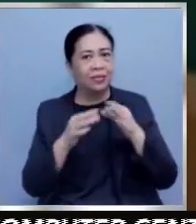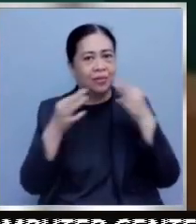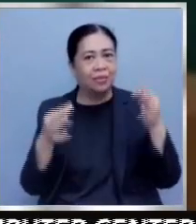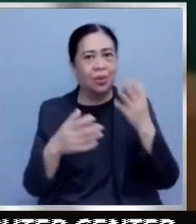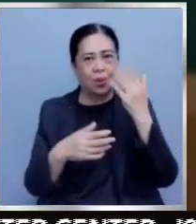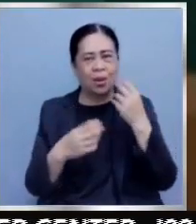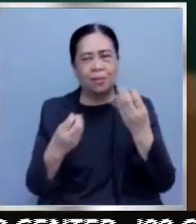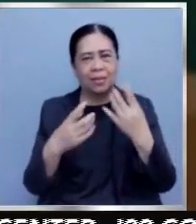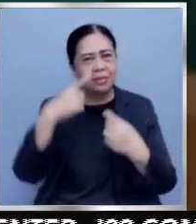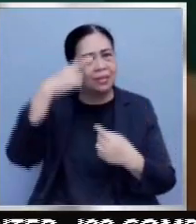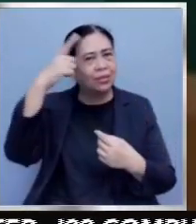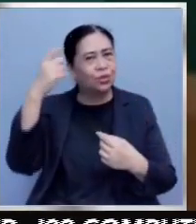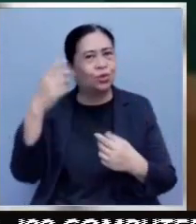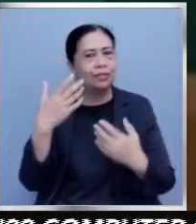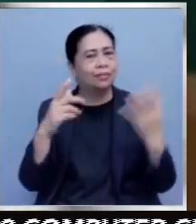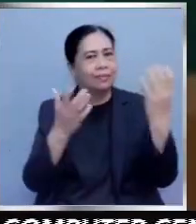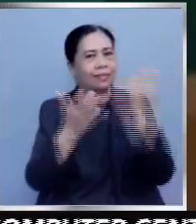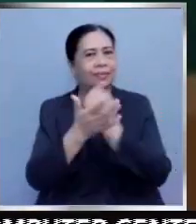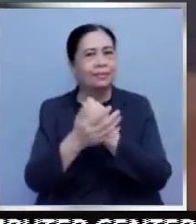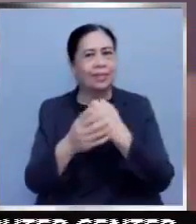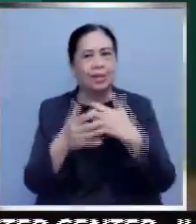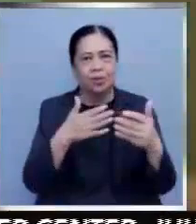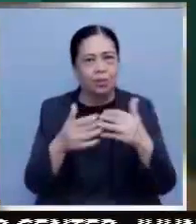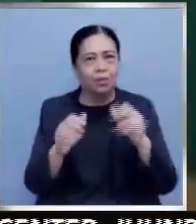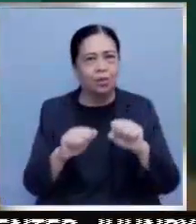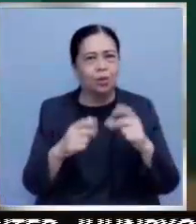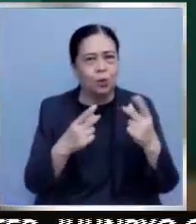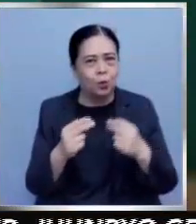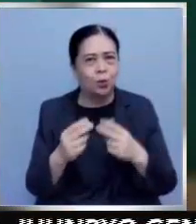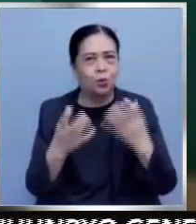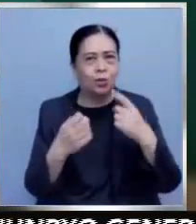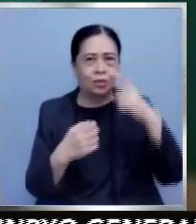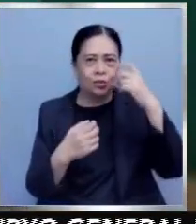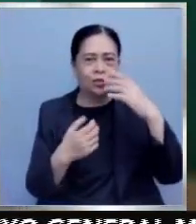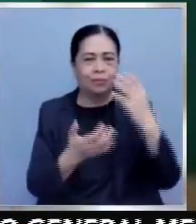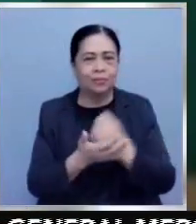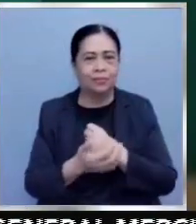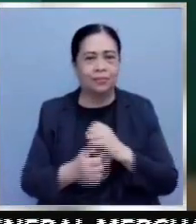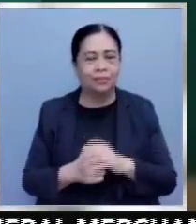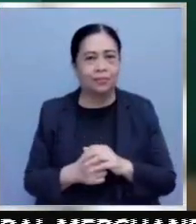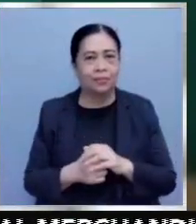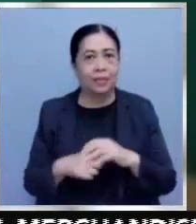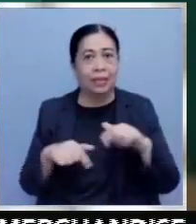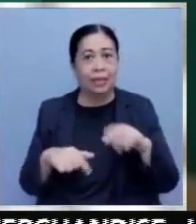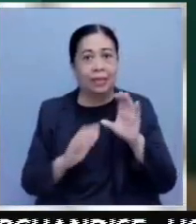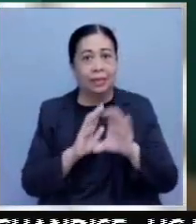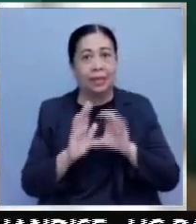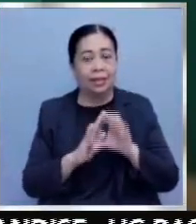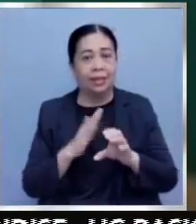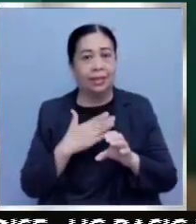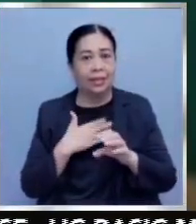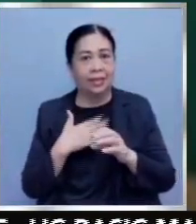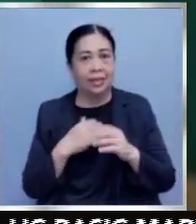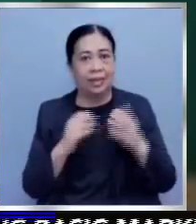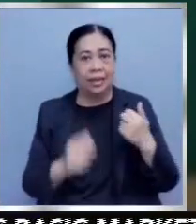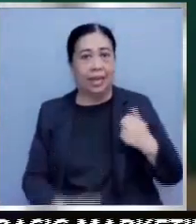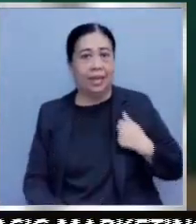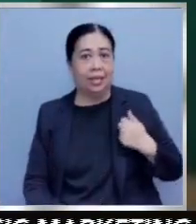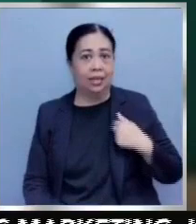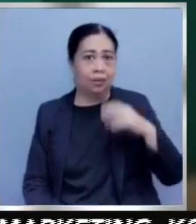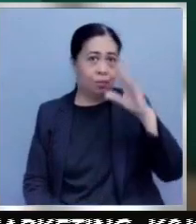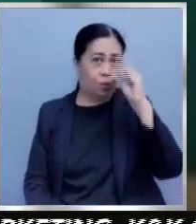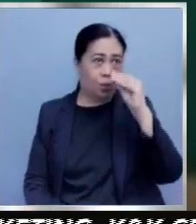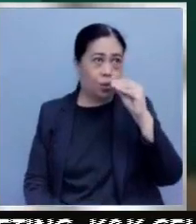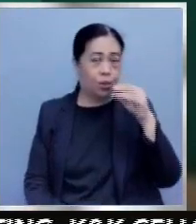buhay na gusto niya maabot at kahit ano gagawin niya para doon. The fact that in this character, he's a Canadian boy studying